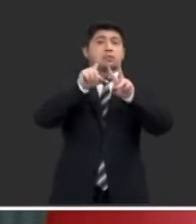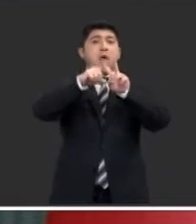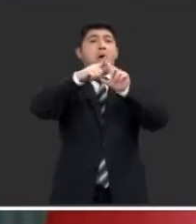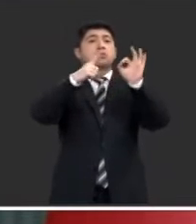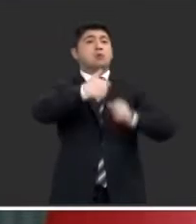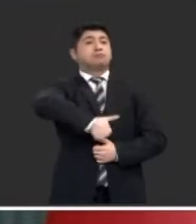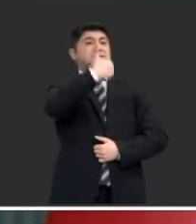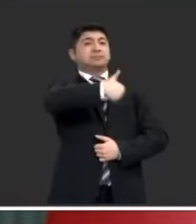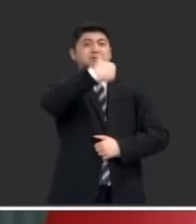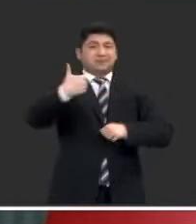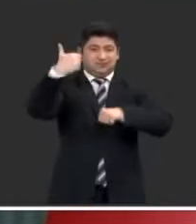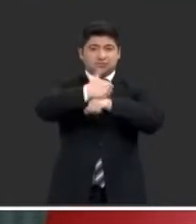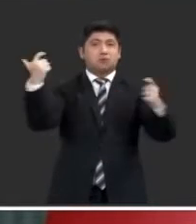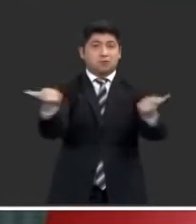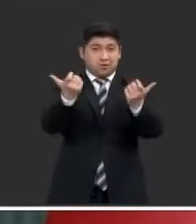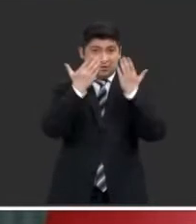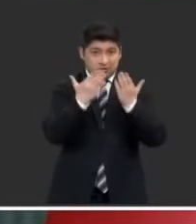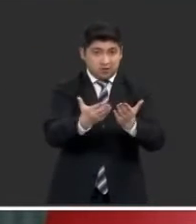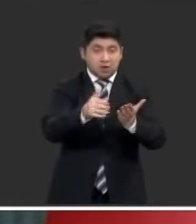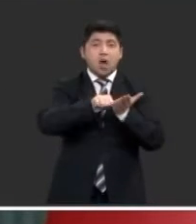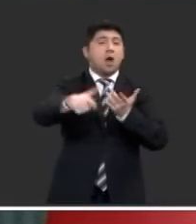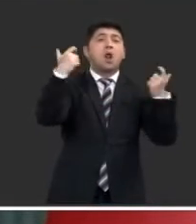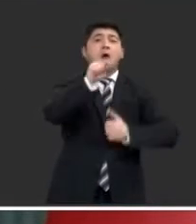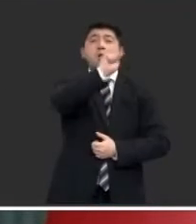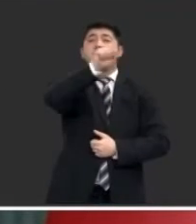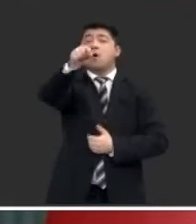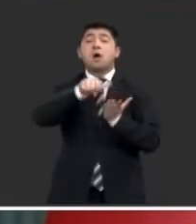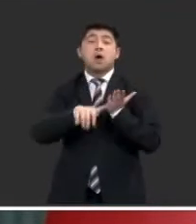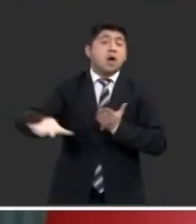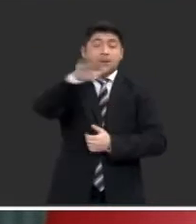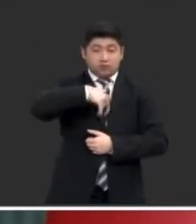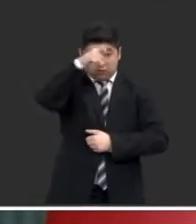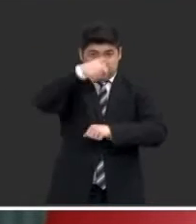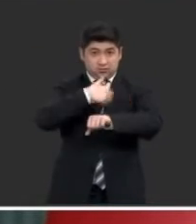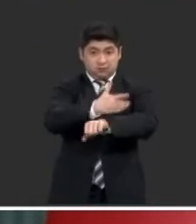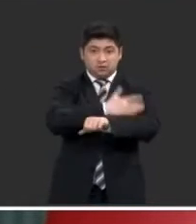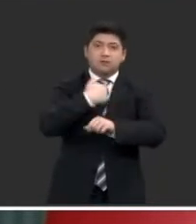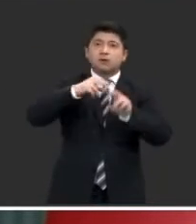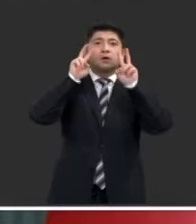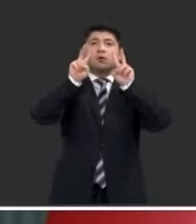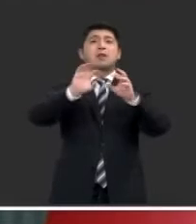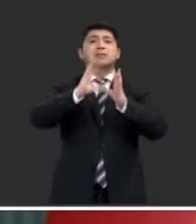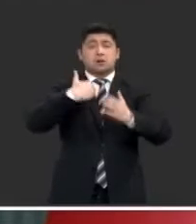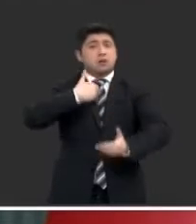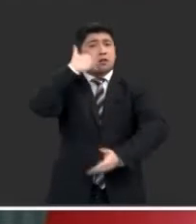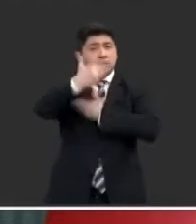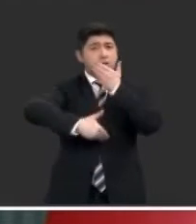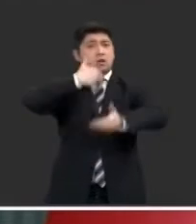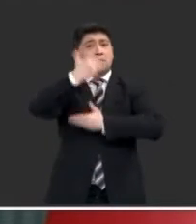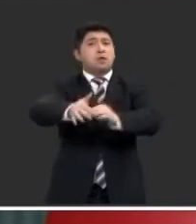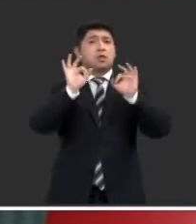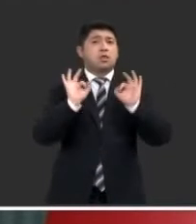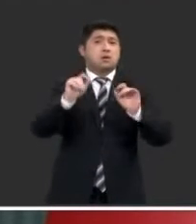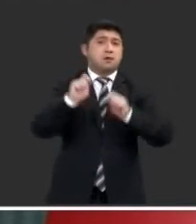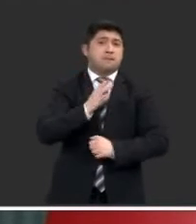liderler Zirvesi başta olmak üzere Her platformda ülkemizin bu meseleye bakışını ifade etmeye devam